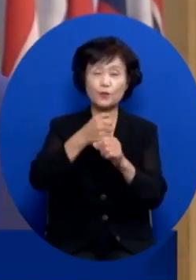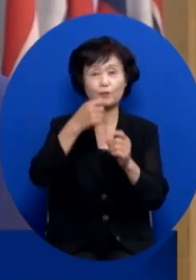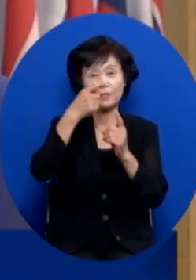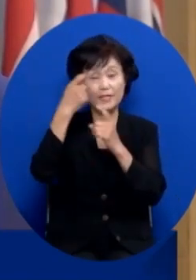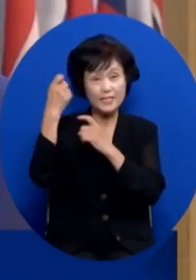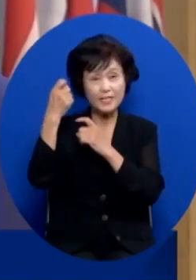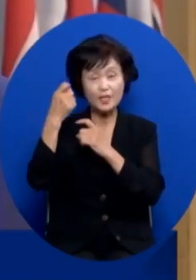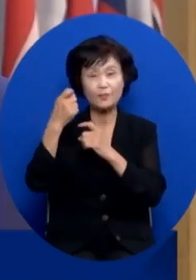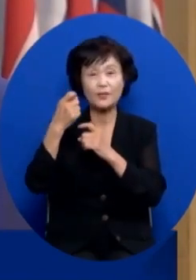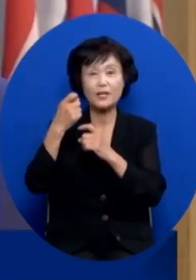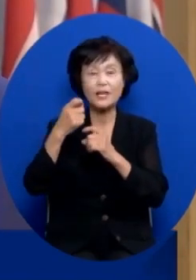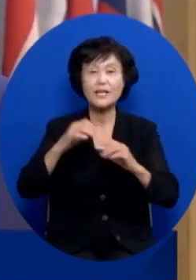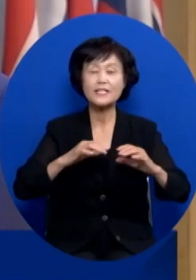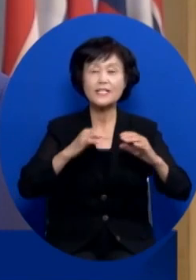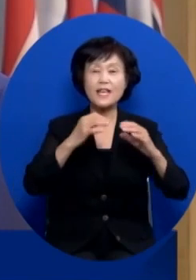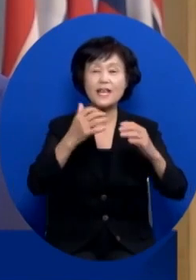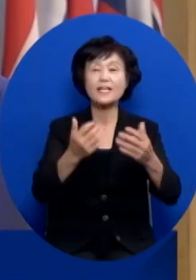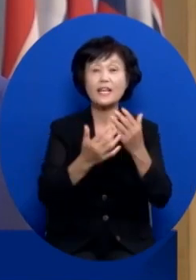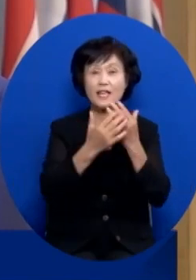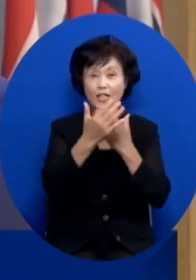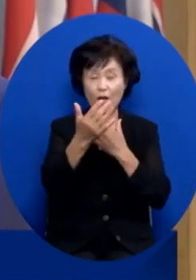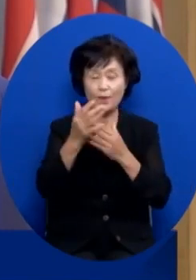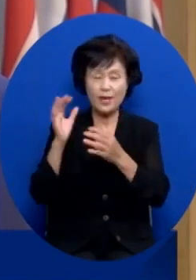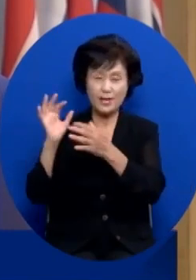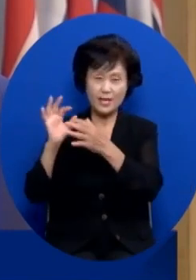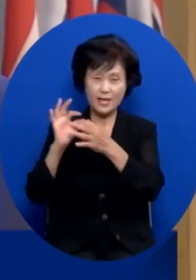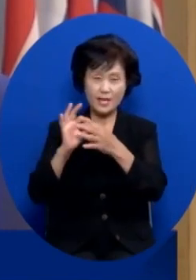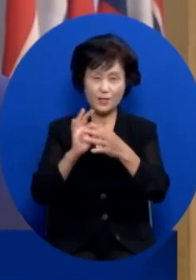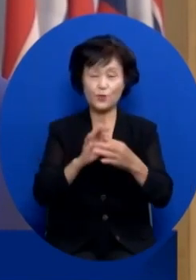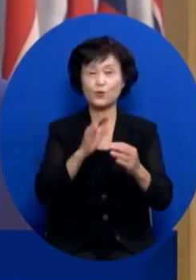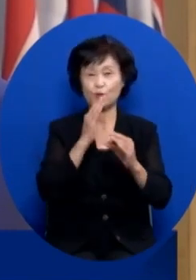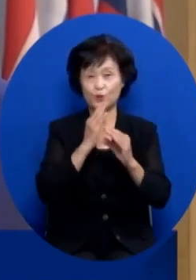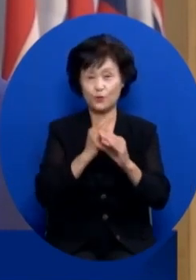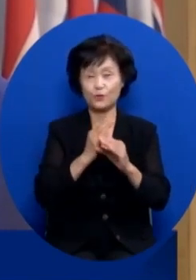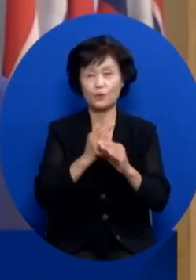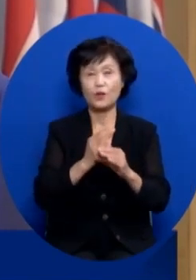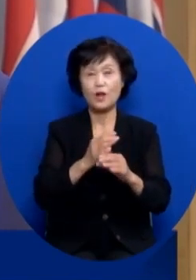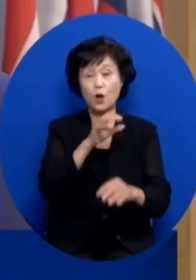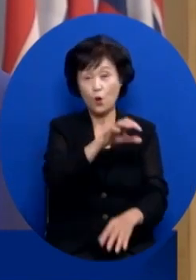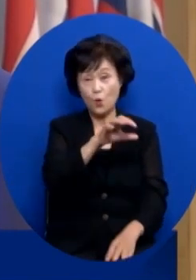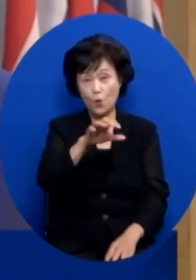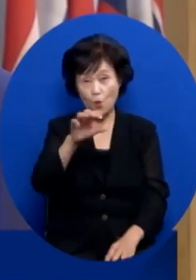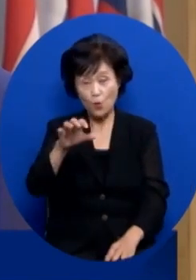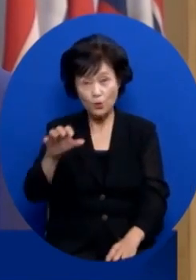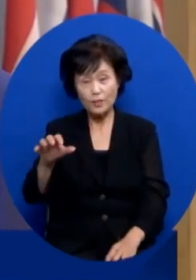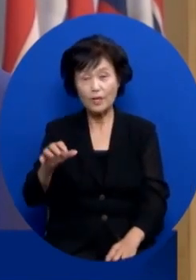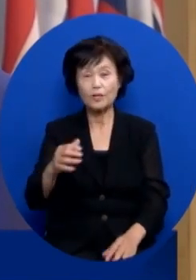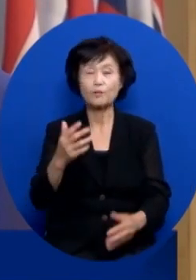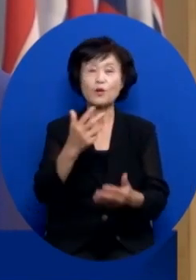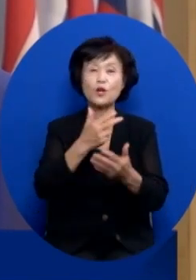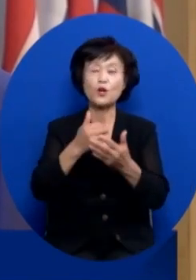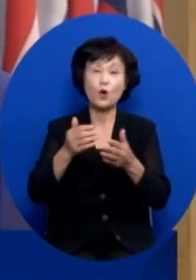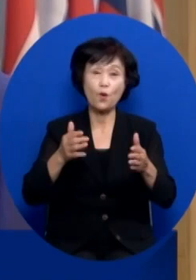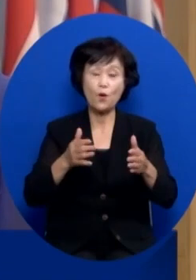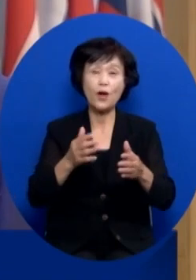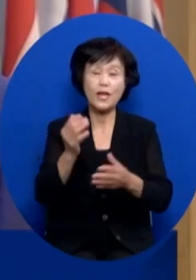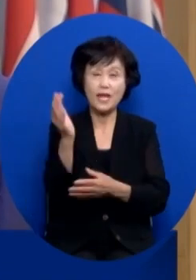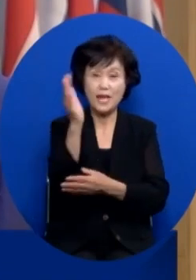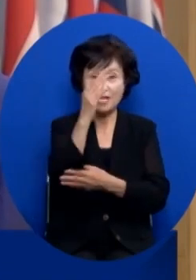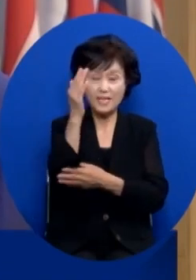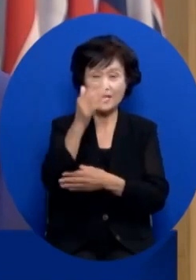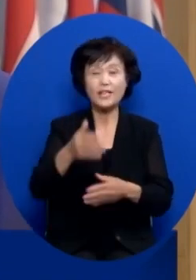기념 세계대회를 계속하고 있습니다. 이런 여러 곳에 다니면서 여호와의 길을 세우는